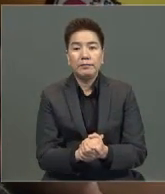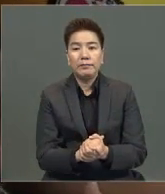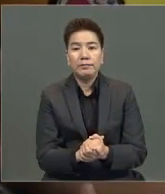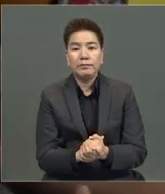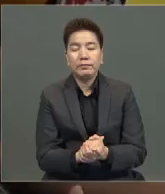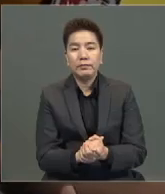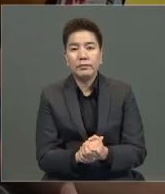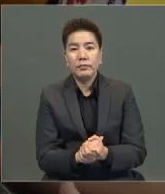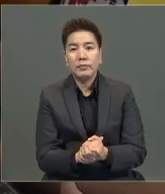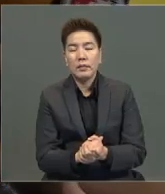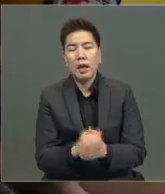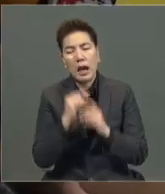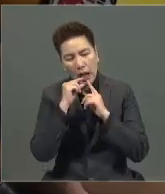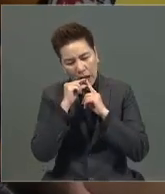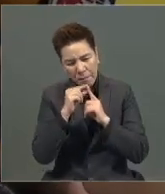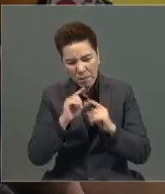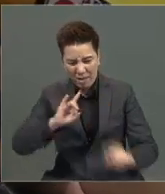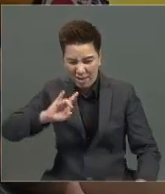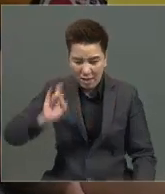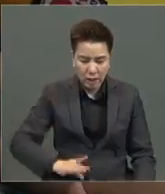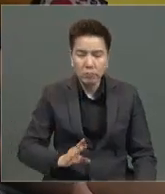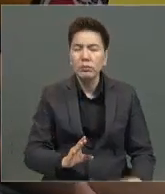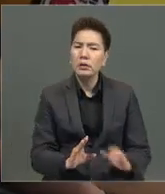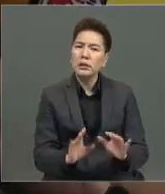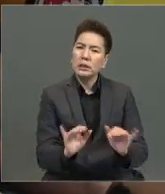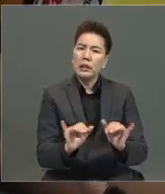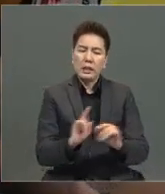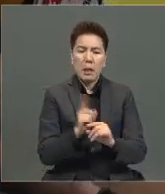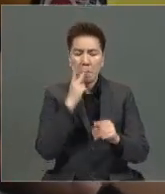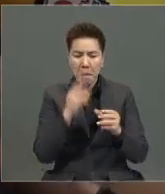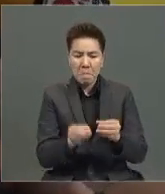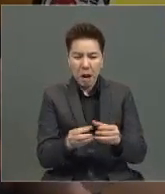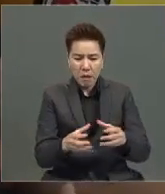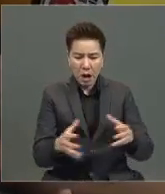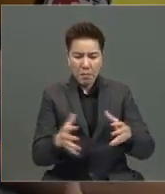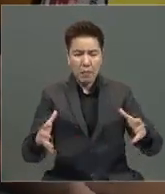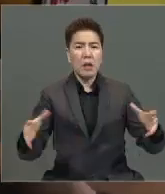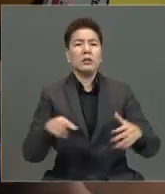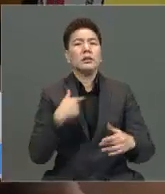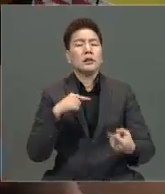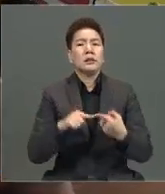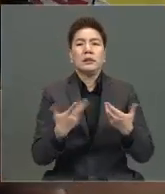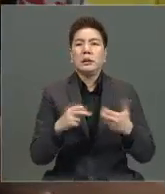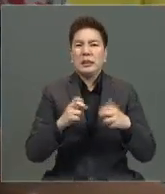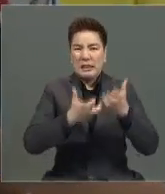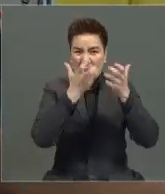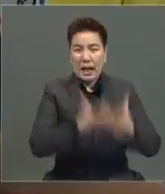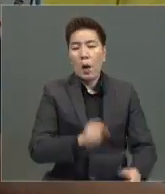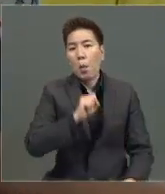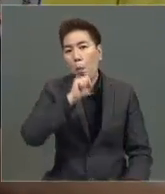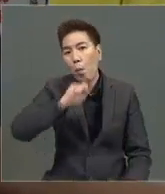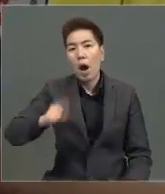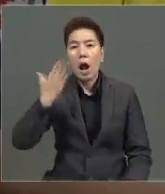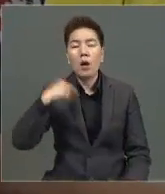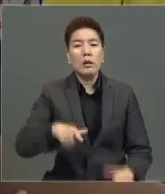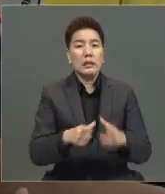จะใช้คำว่ารุนแรงมันก็ไม่เชิงแต่ว่าหมายความว่ามันมากขึ้นและหนักขึ้นกว่าเดิมเพราะฉะนั้นการที่เอา